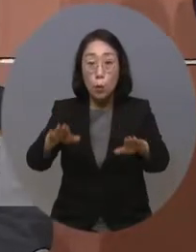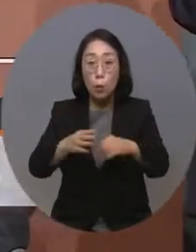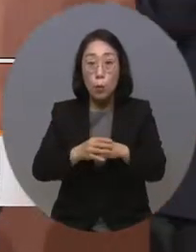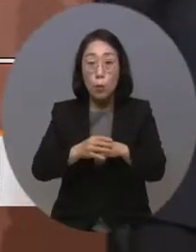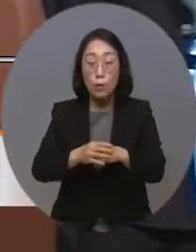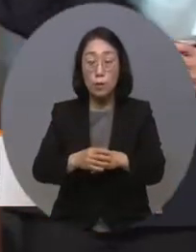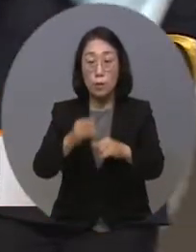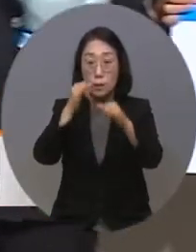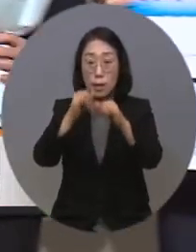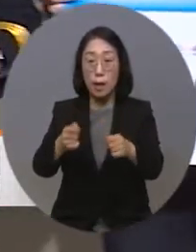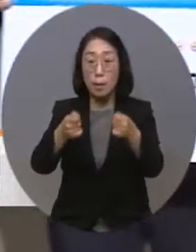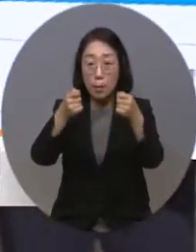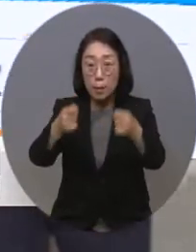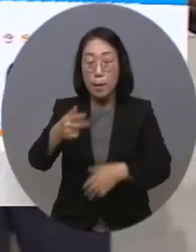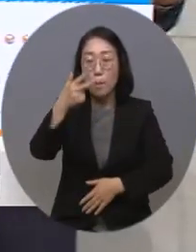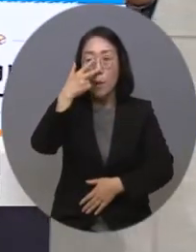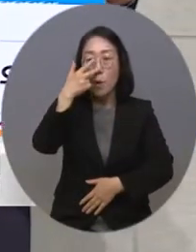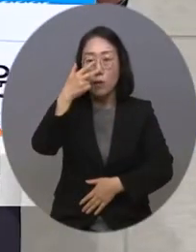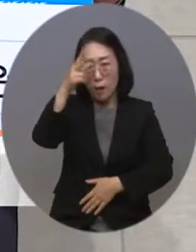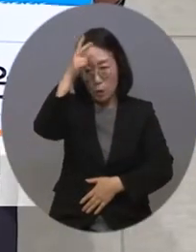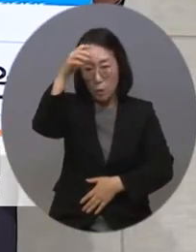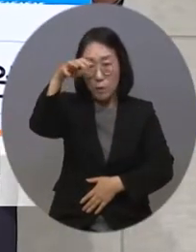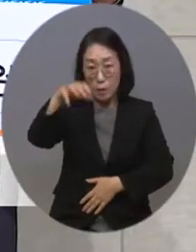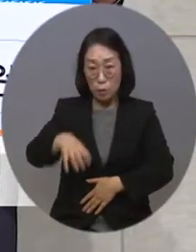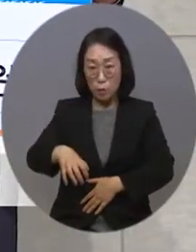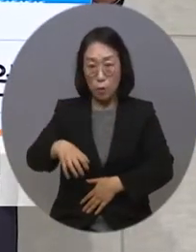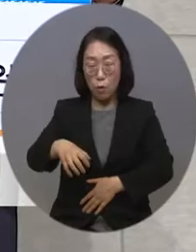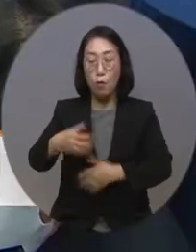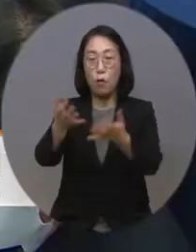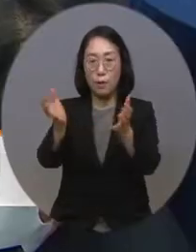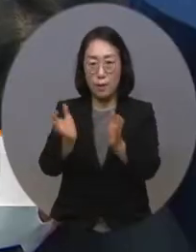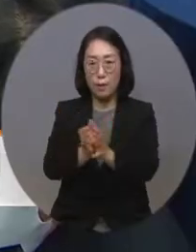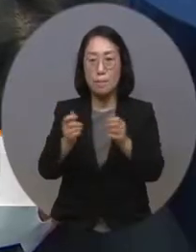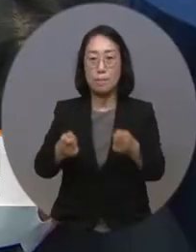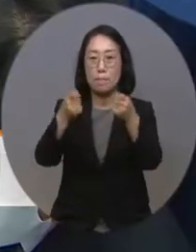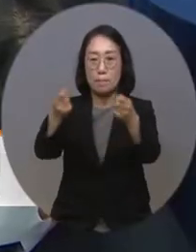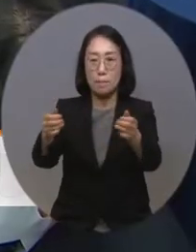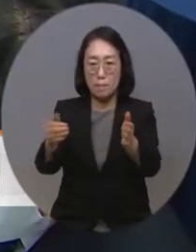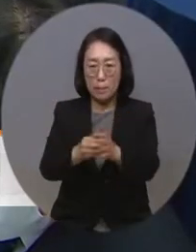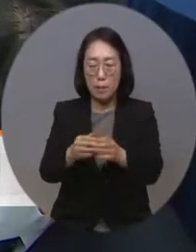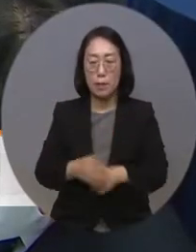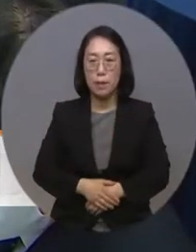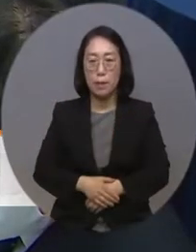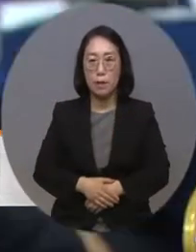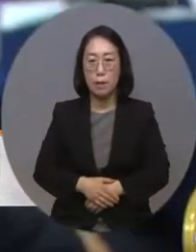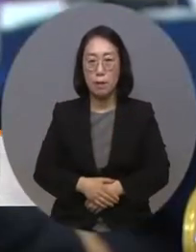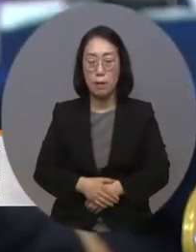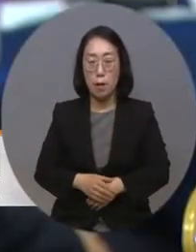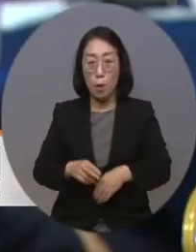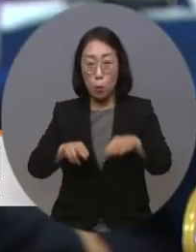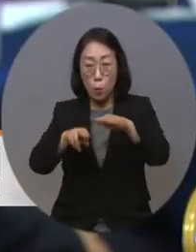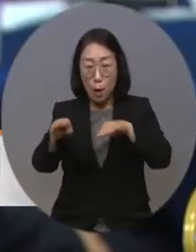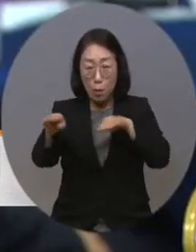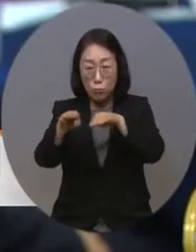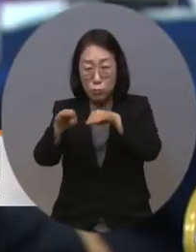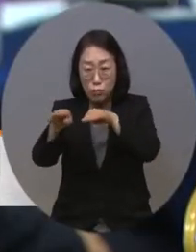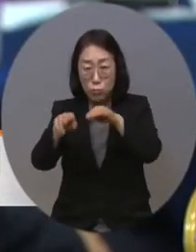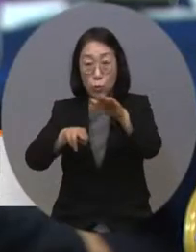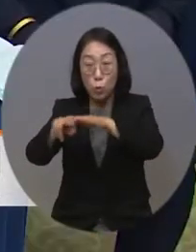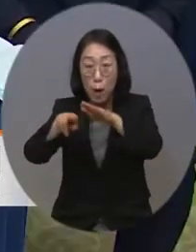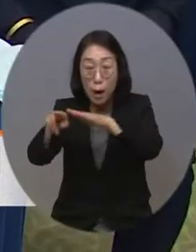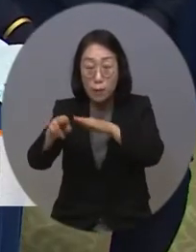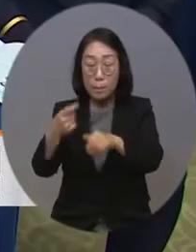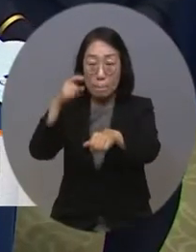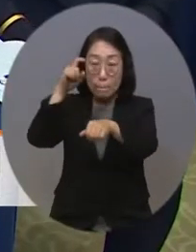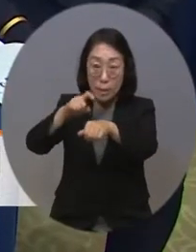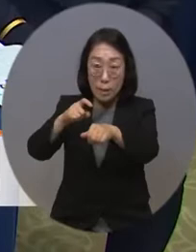교통정의상은 평택경찰서 교통범죄수사팀이 수상했습니다. 지난해 1분기 뺑소니 검거 으뜸경찰서에 선정되고